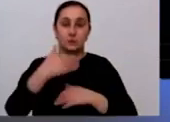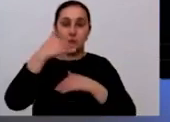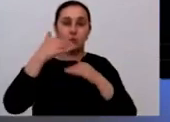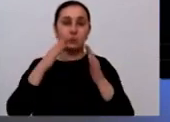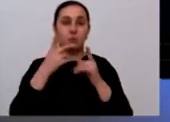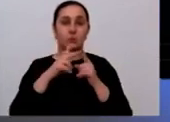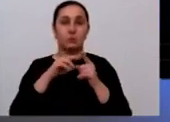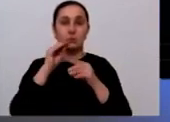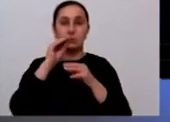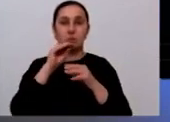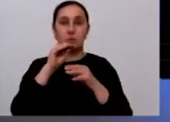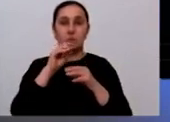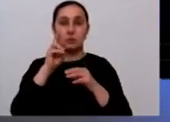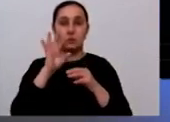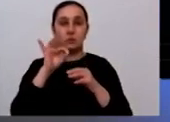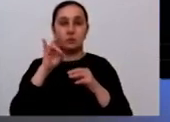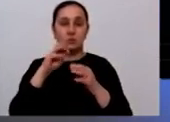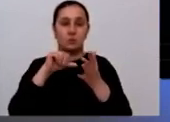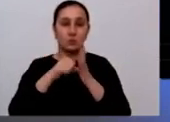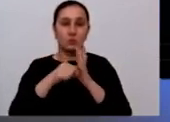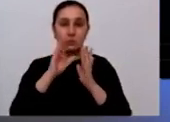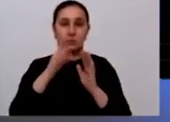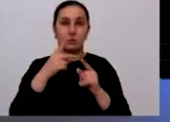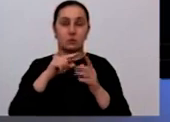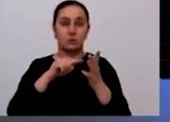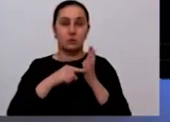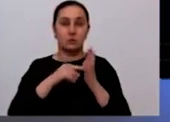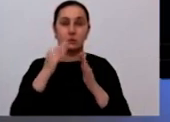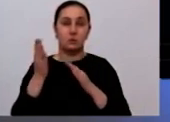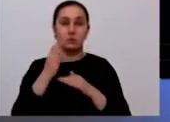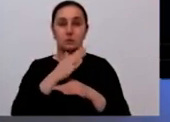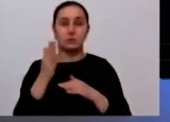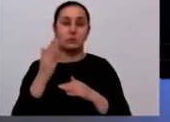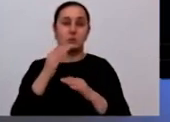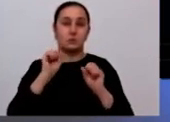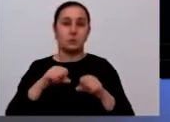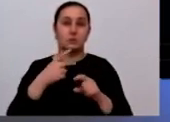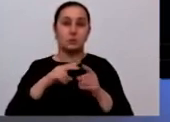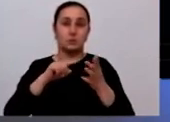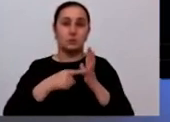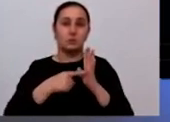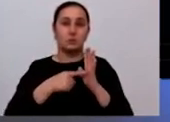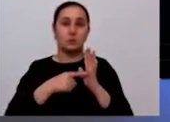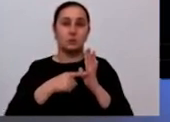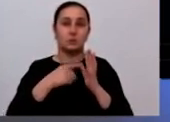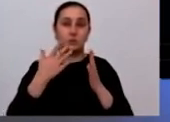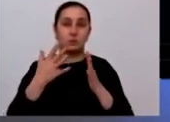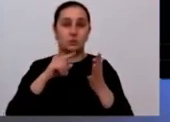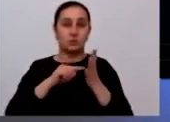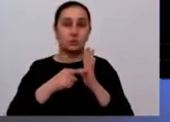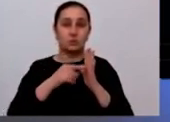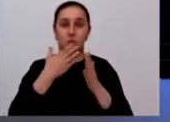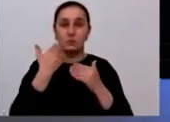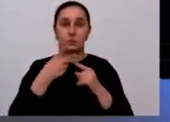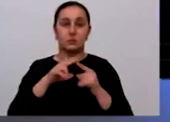To'rburchakni ustiga Ctrl tugmasi bilan bossak, nuqtalarni surishimiz ham mumkin. Agar nuqtasi yo'q qismga bossak, u yerda